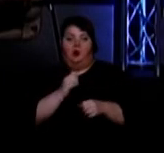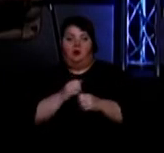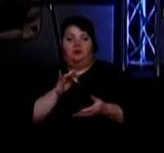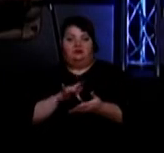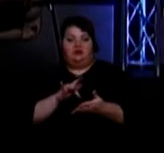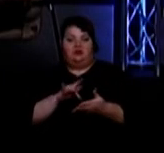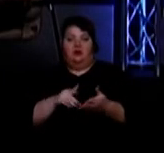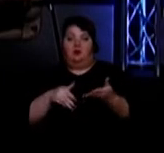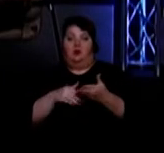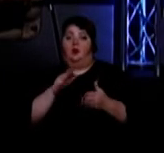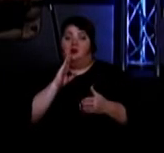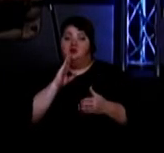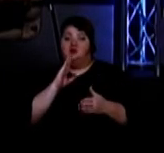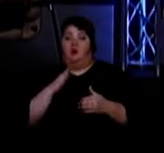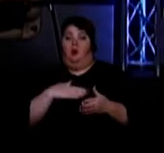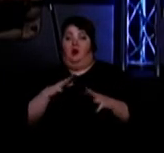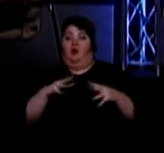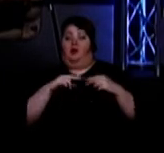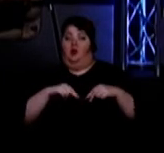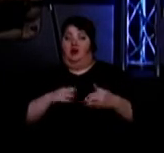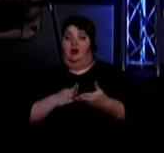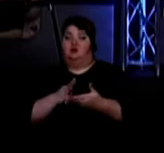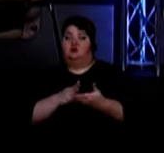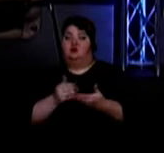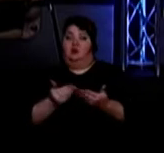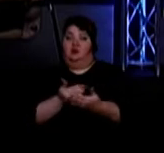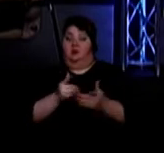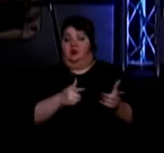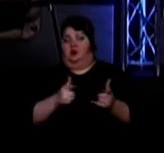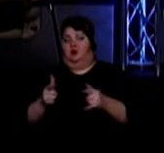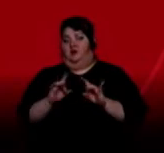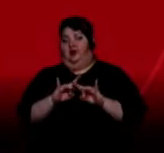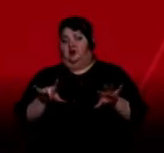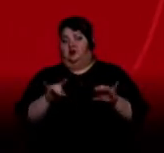допомоги жінкам у Полтаві мої колеги зі служби новин підготували сюжет. Давайте подивимося.